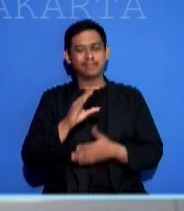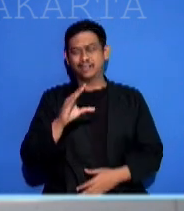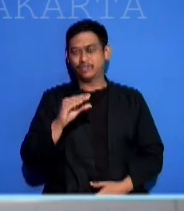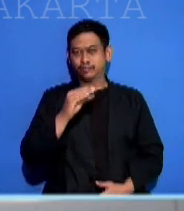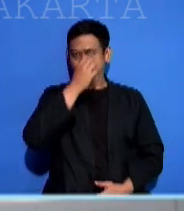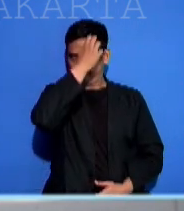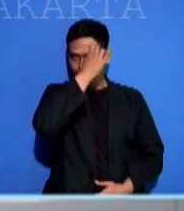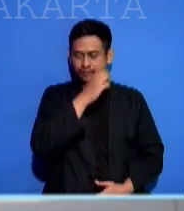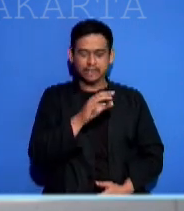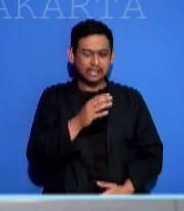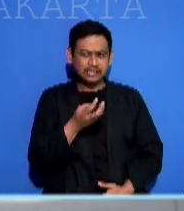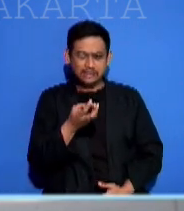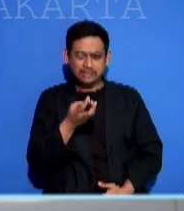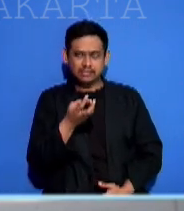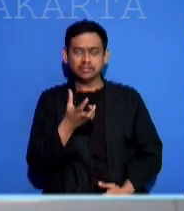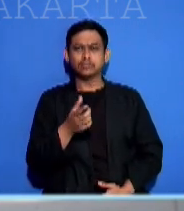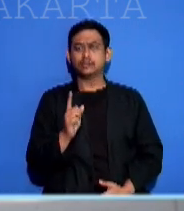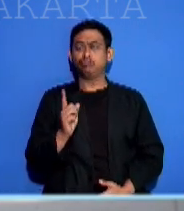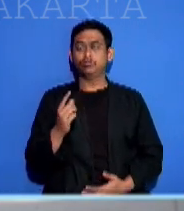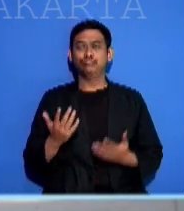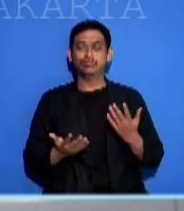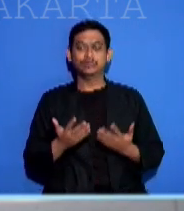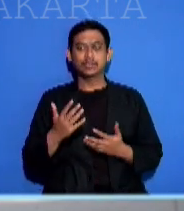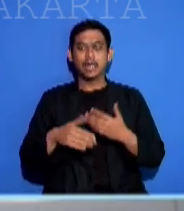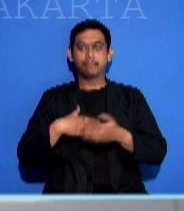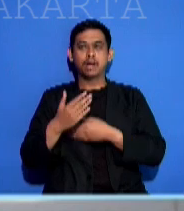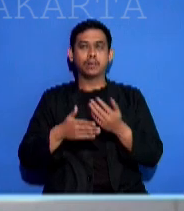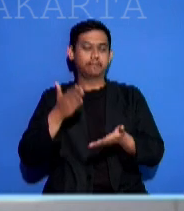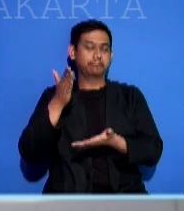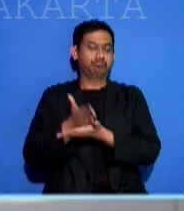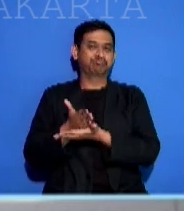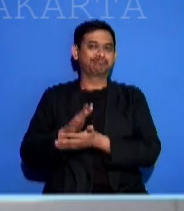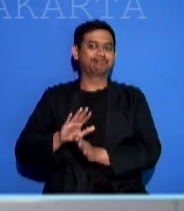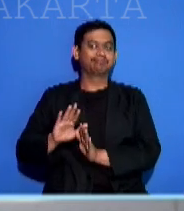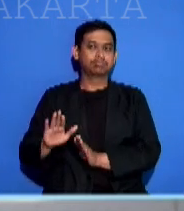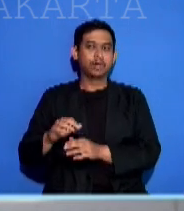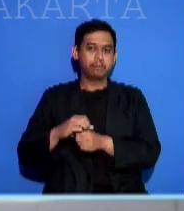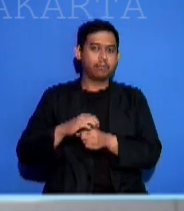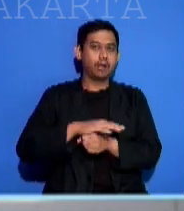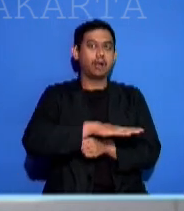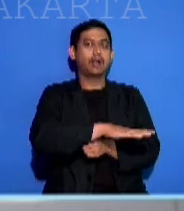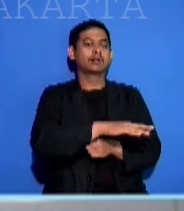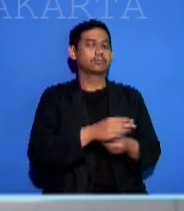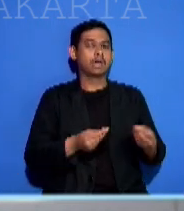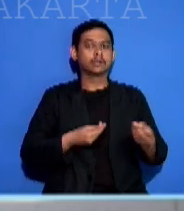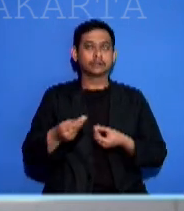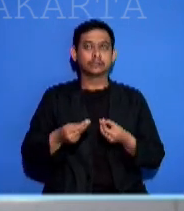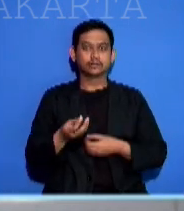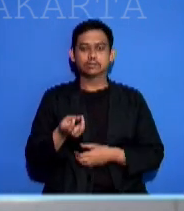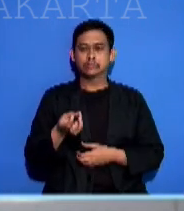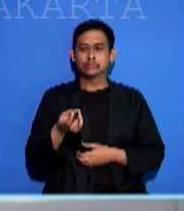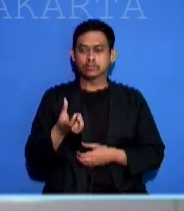diduga dampak pembatasan produksi dari Para produsen sehingga membuat pasokan di pasaran berkurang akibat melambungnya